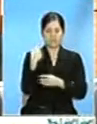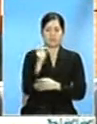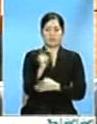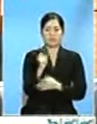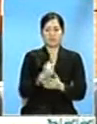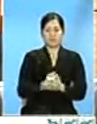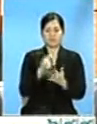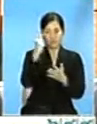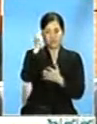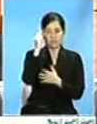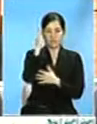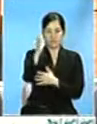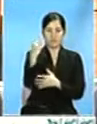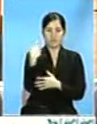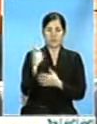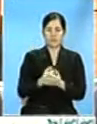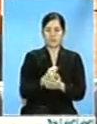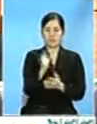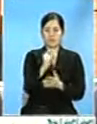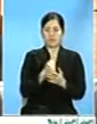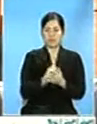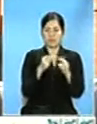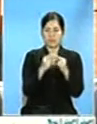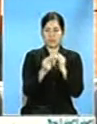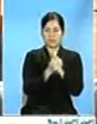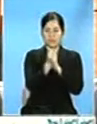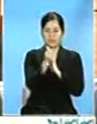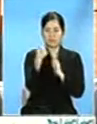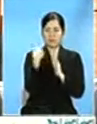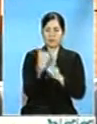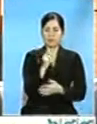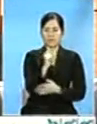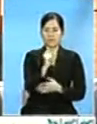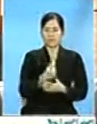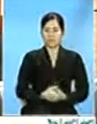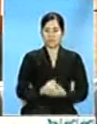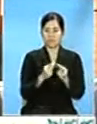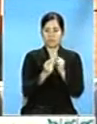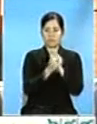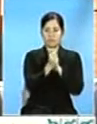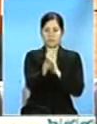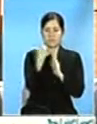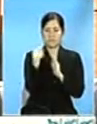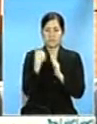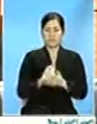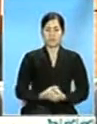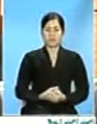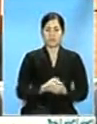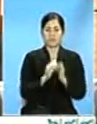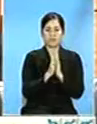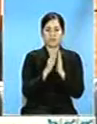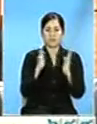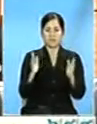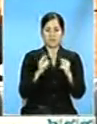มองอะไรฮะนายกไม่จำเป็นต้องมีเก่งเสมอสามารถอย่างเดียวพอแล้วนะขอบพระคุณครับท่านนายกที่